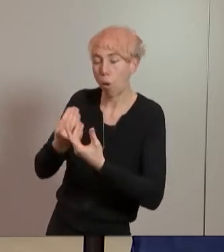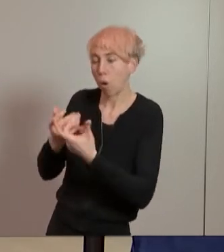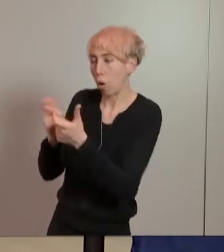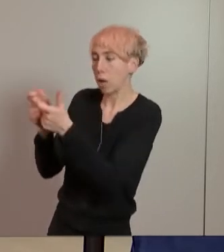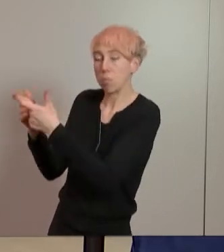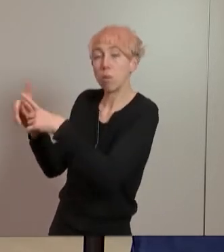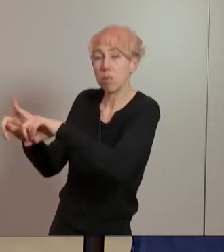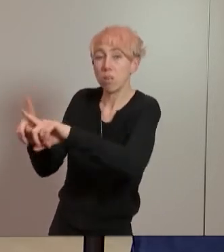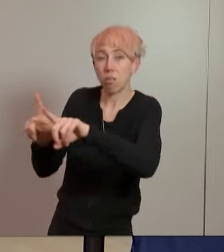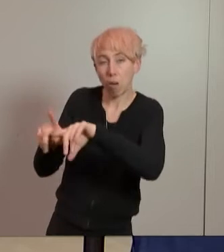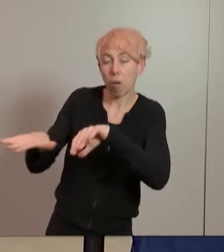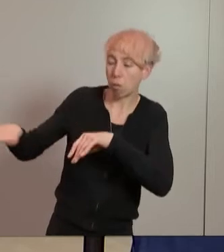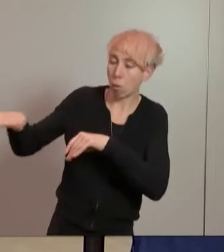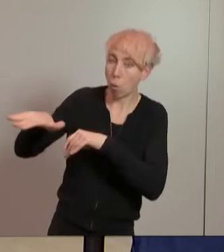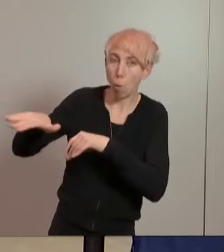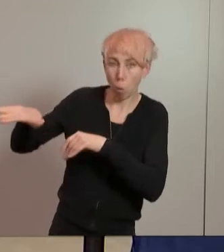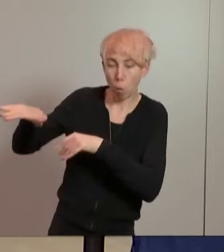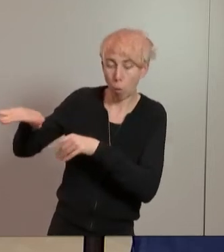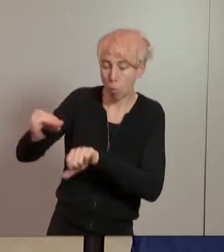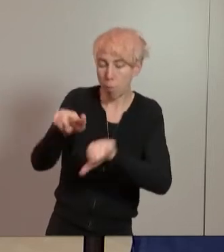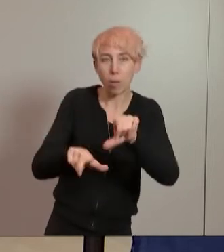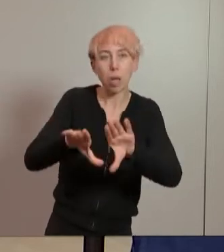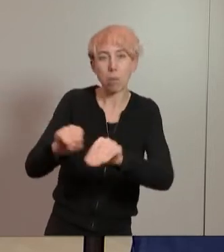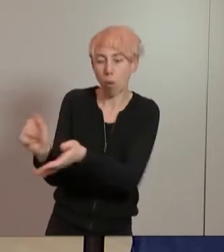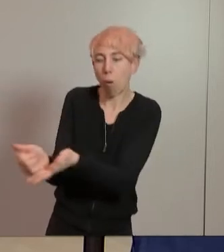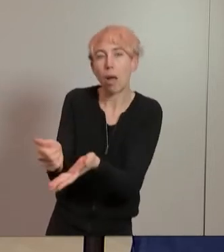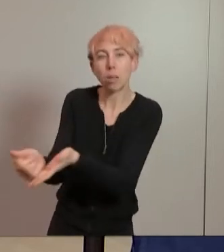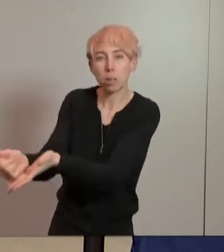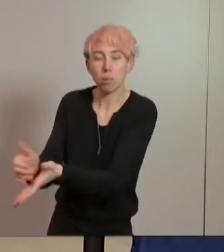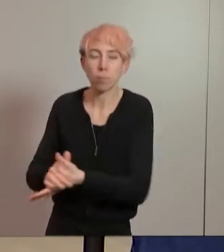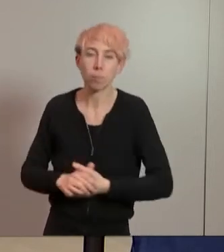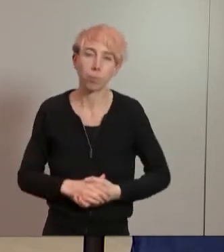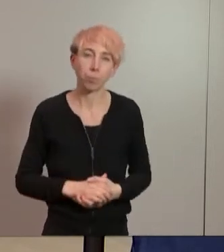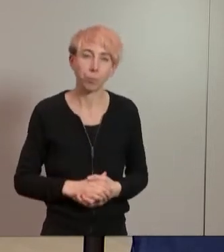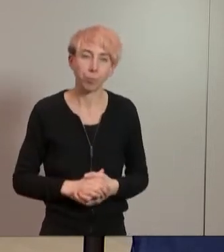organismes qui viennent en aide aux habitants.